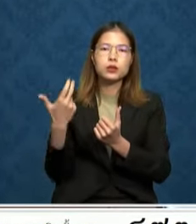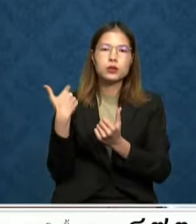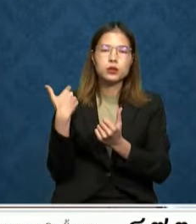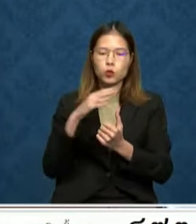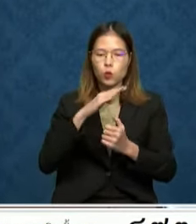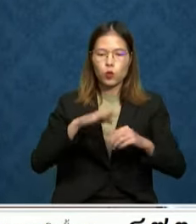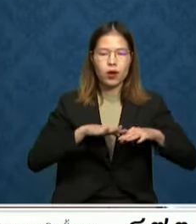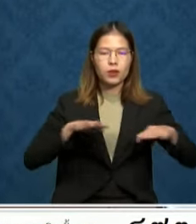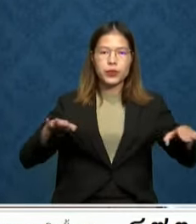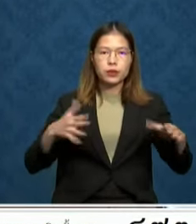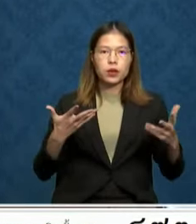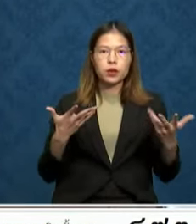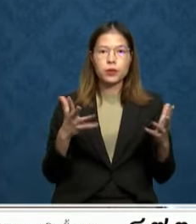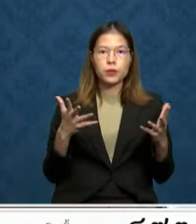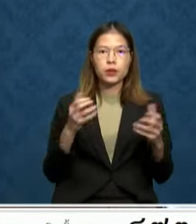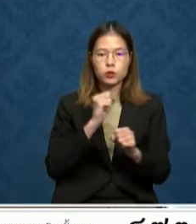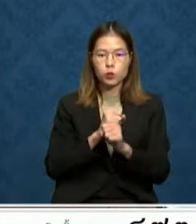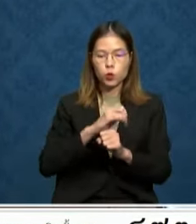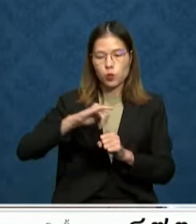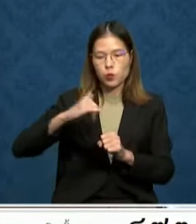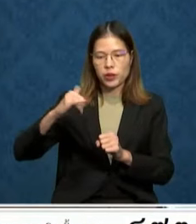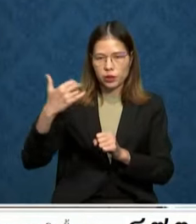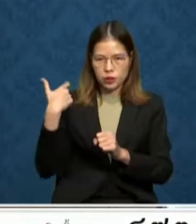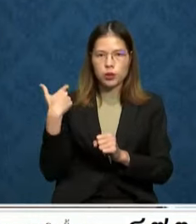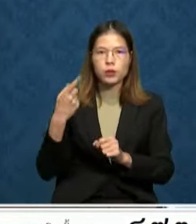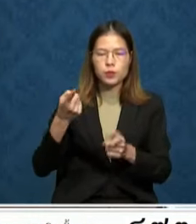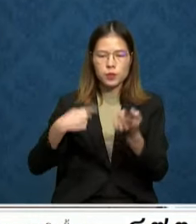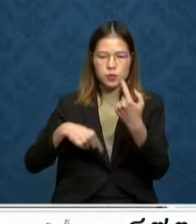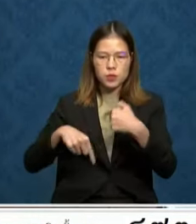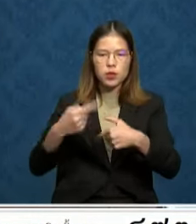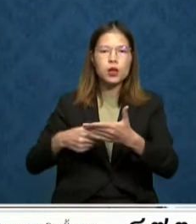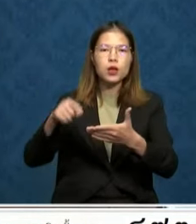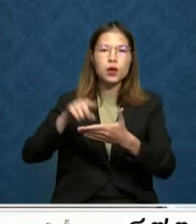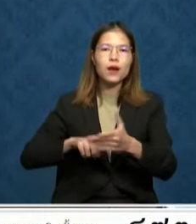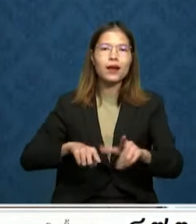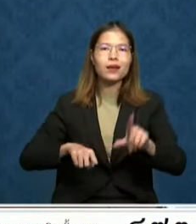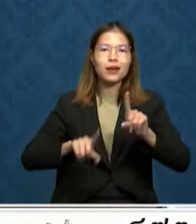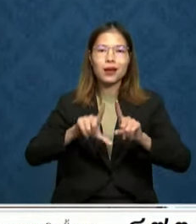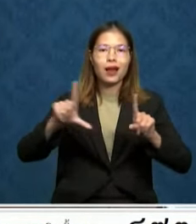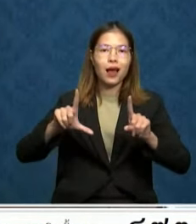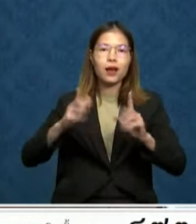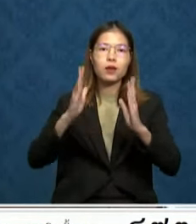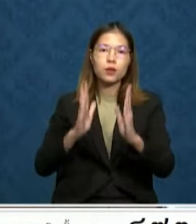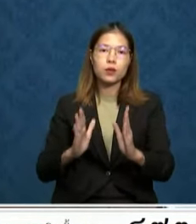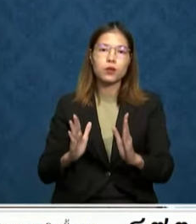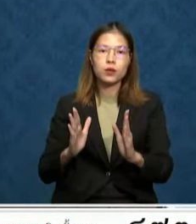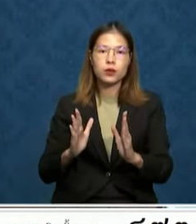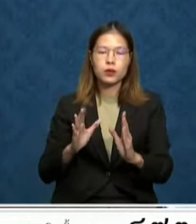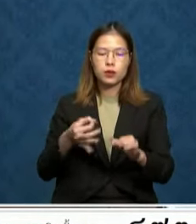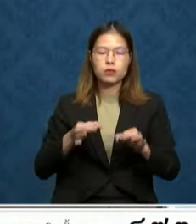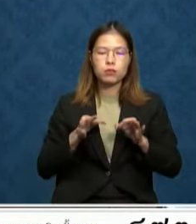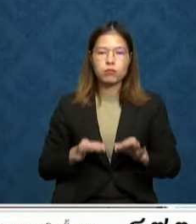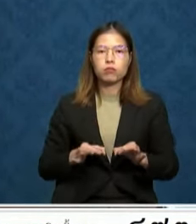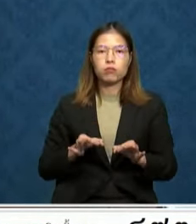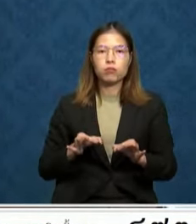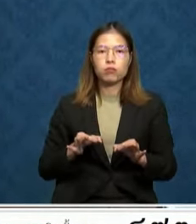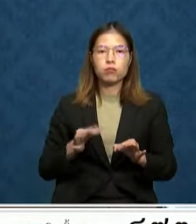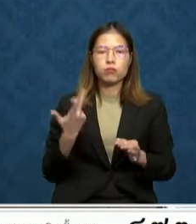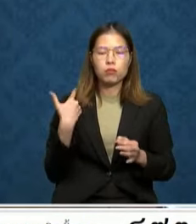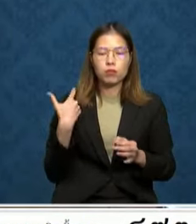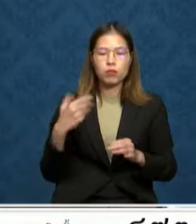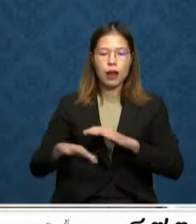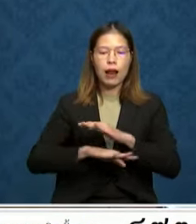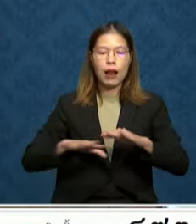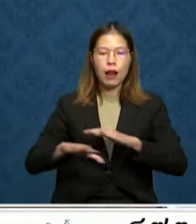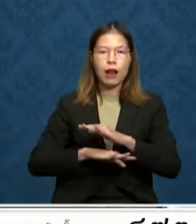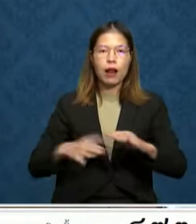เสเสียงเอาไ้และเกิดบเรื่องเรามคนมาใช้สที่แค่ 1 ล้านคนใทางในกทำประชามติเราจะอmm ไดUNT